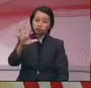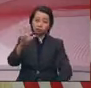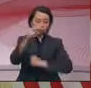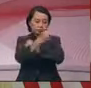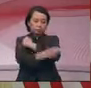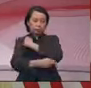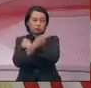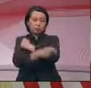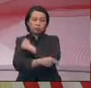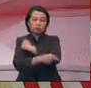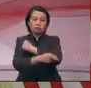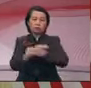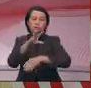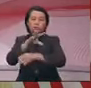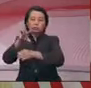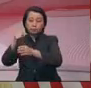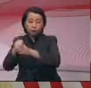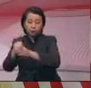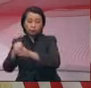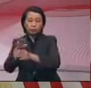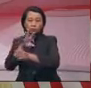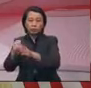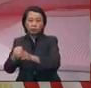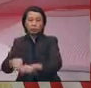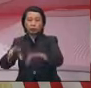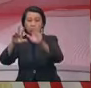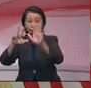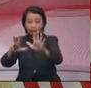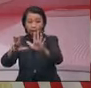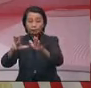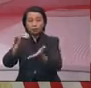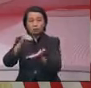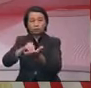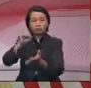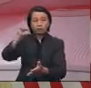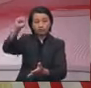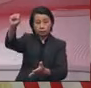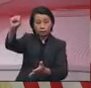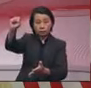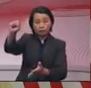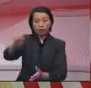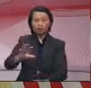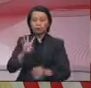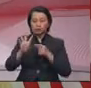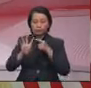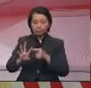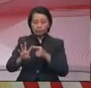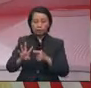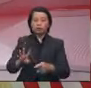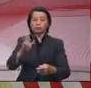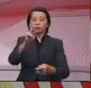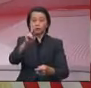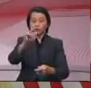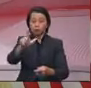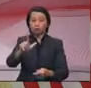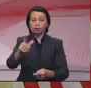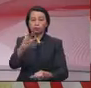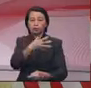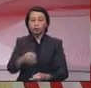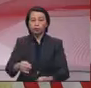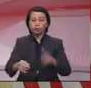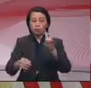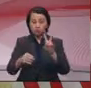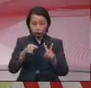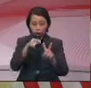negeri termasuk 8 operasi di Sabah, 4 operasi di Kuala Lumpur dan